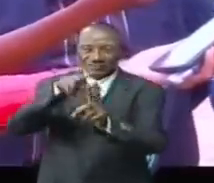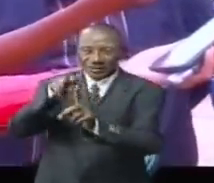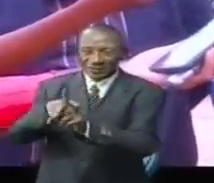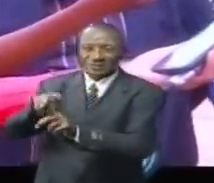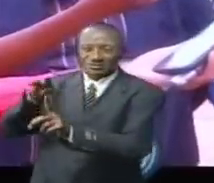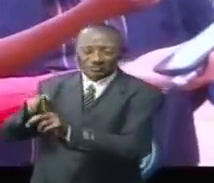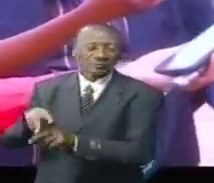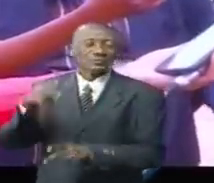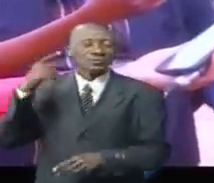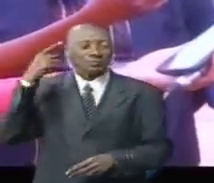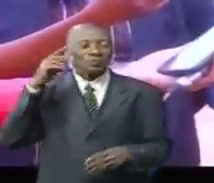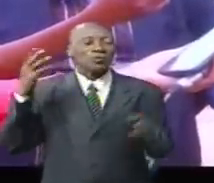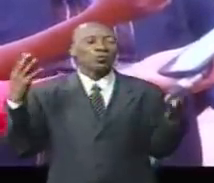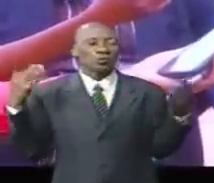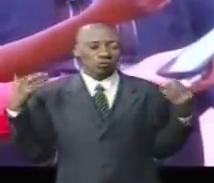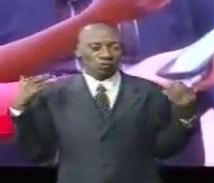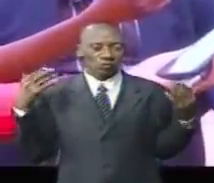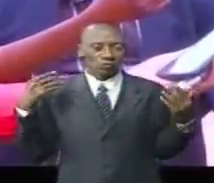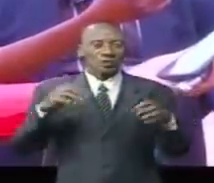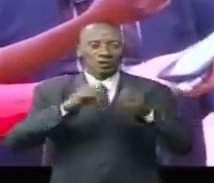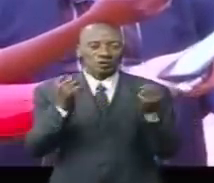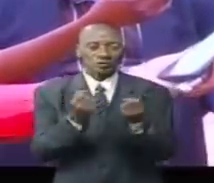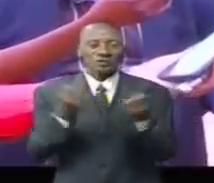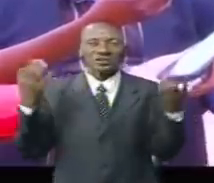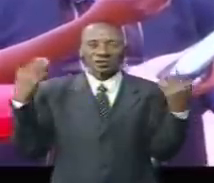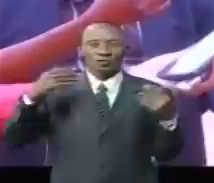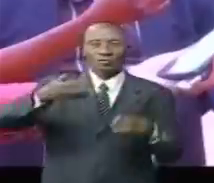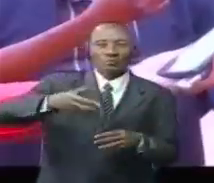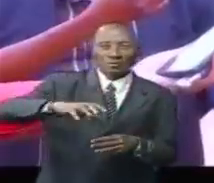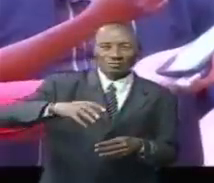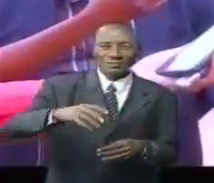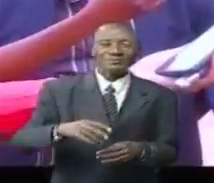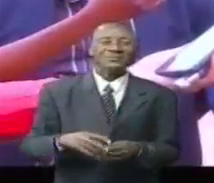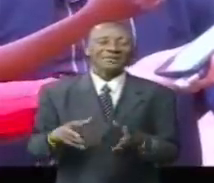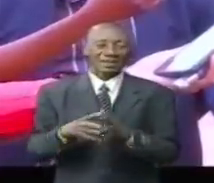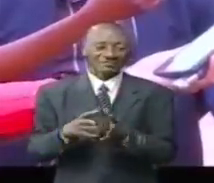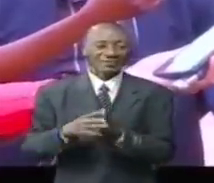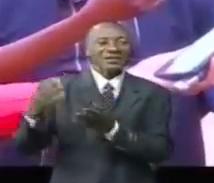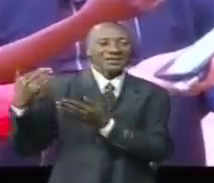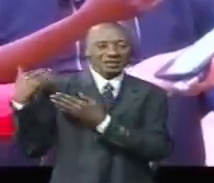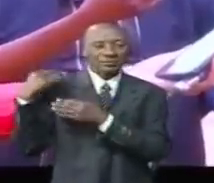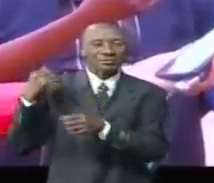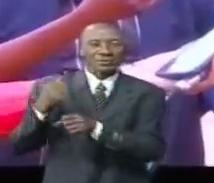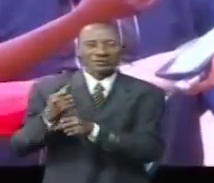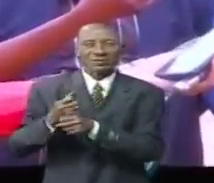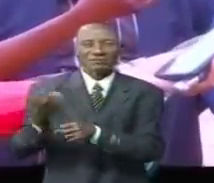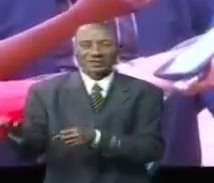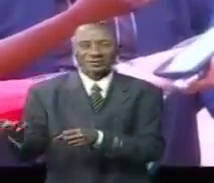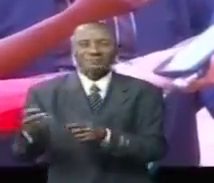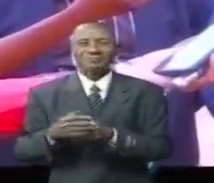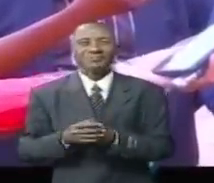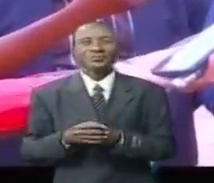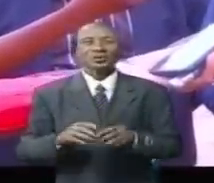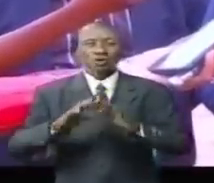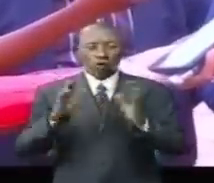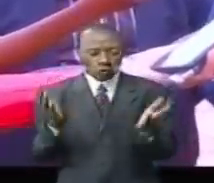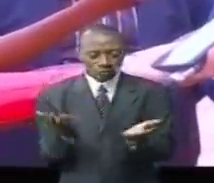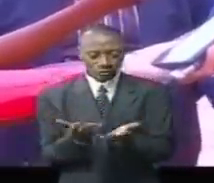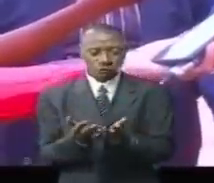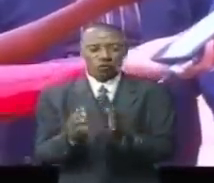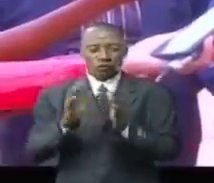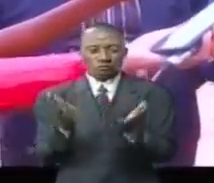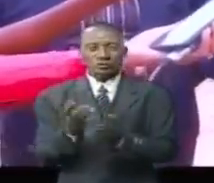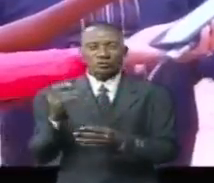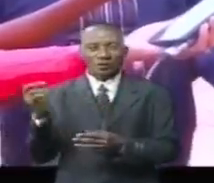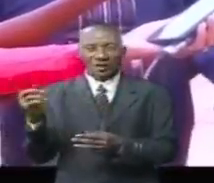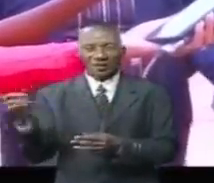que les maîtres d'ouvrage ont trouvé une solution palliative. Et cette solution, c'est un bypass qui nous